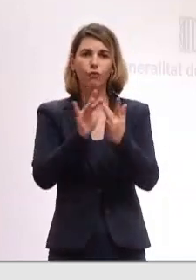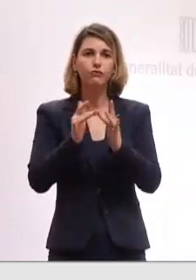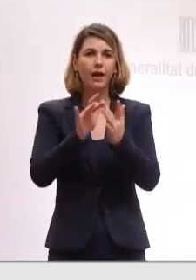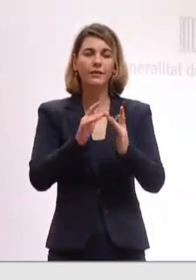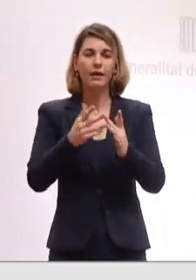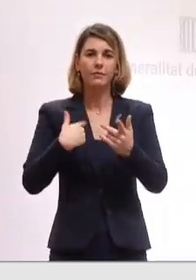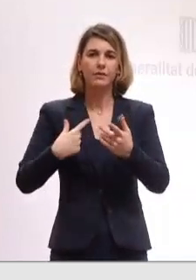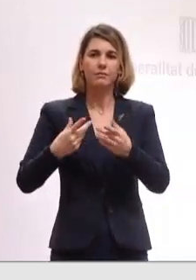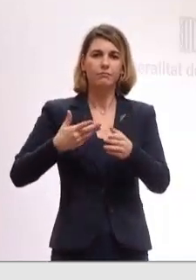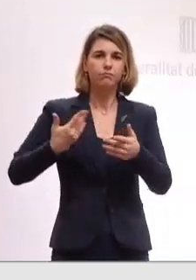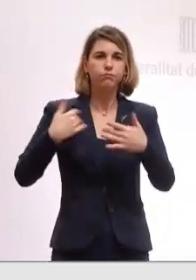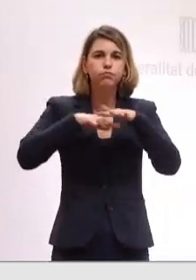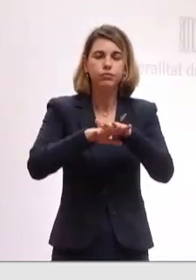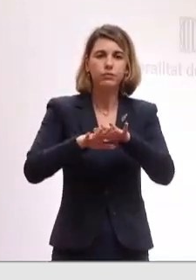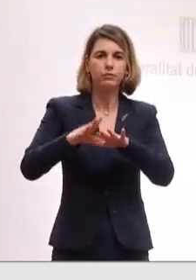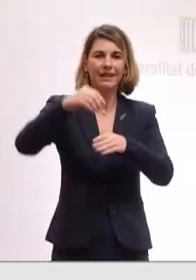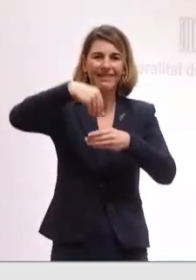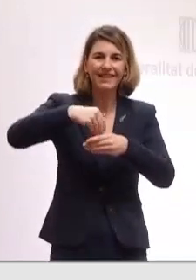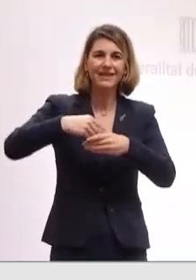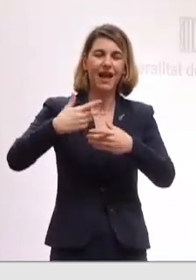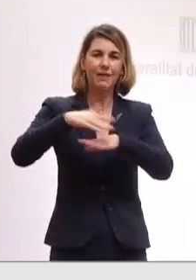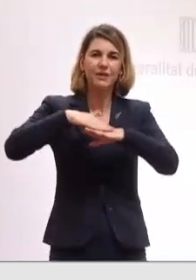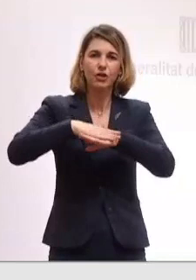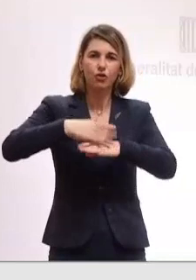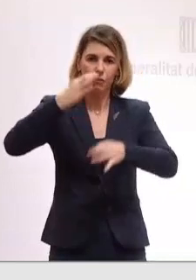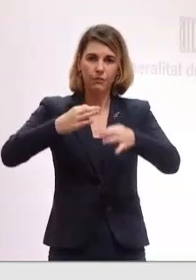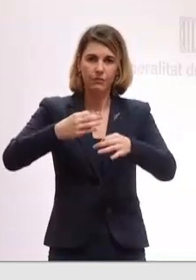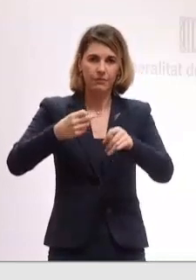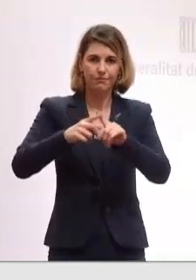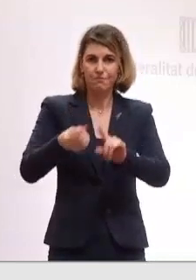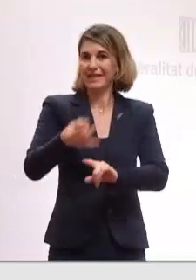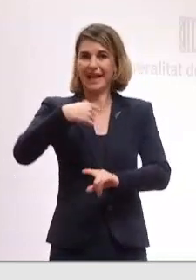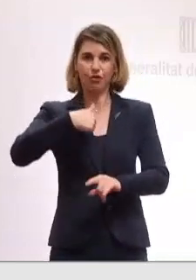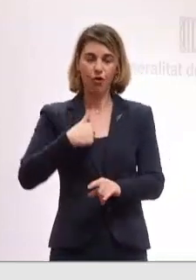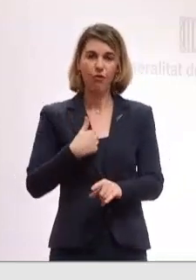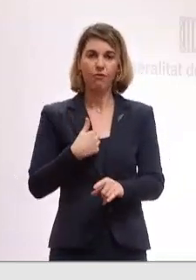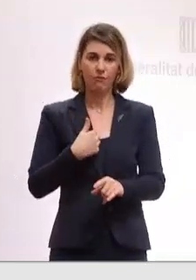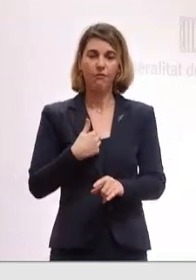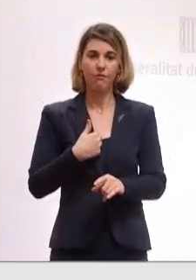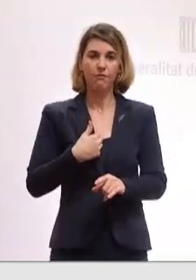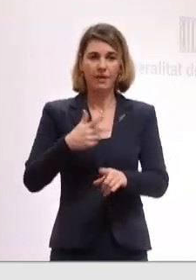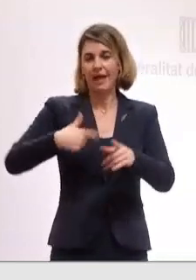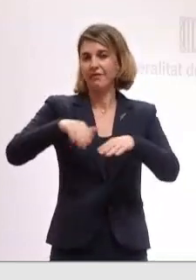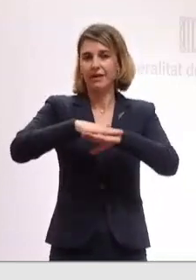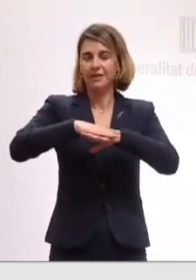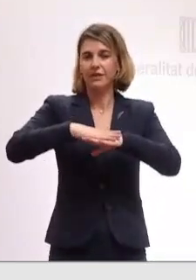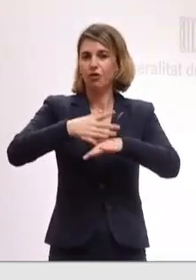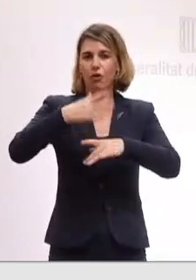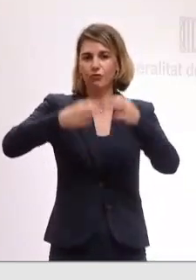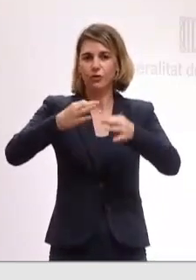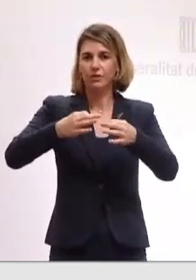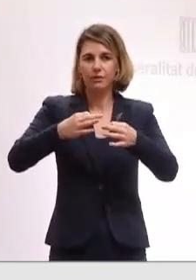més contribució a l'Administració de Justícia que jo mateix, l'Administració de Justícia, complicada com és,